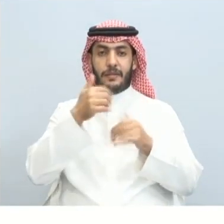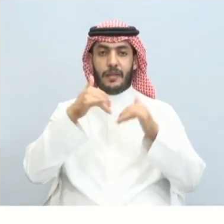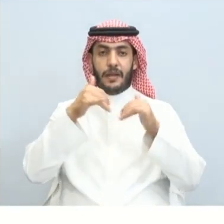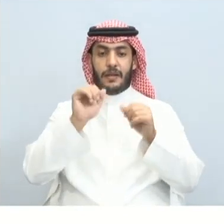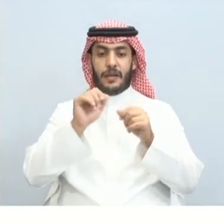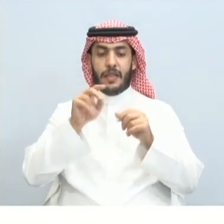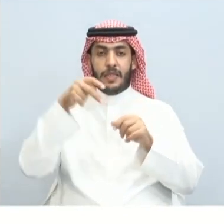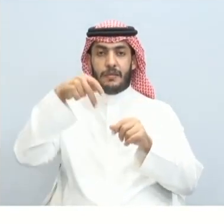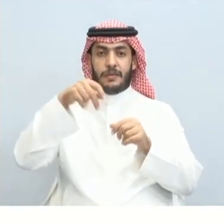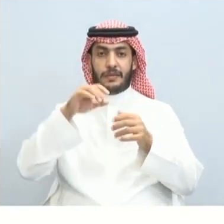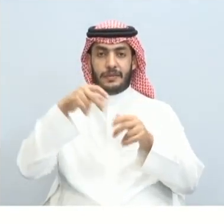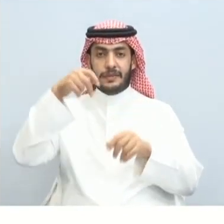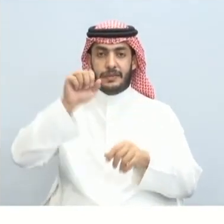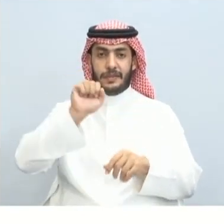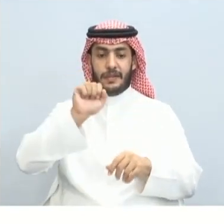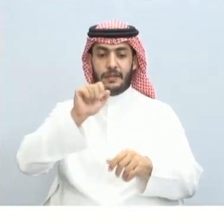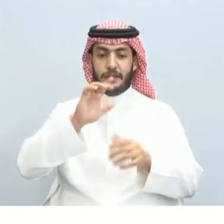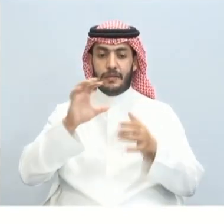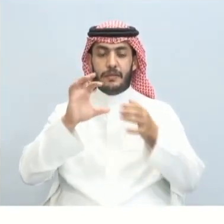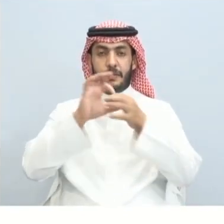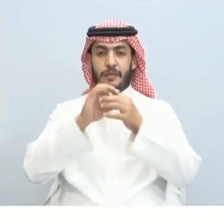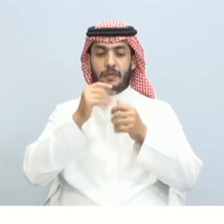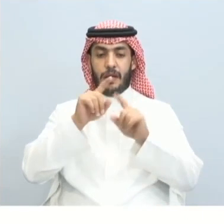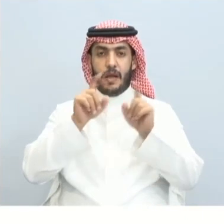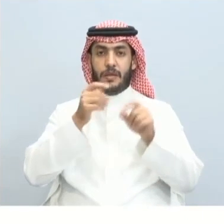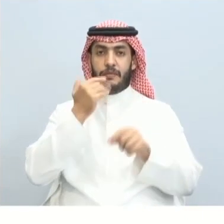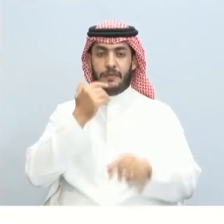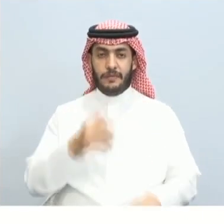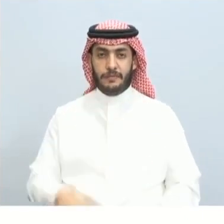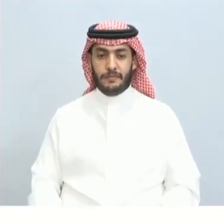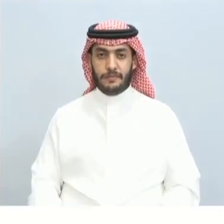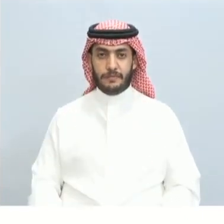بصوره ثمانيه صاد بحيث لا تتضمن اقواسا